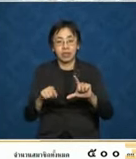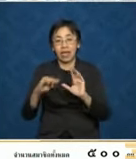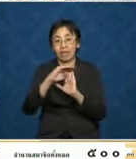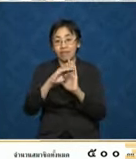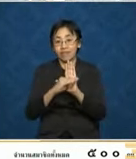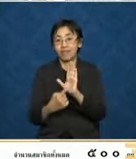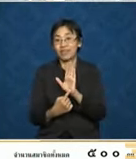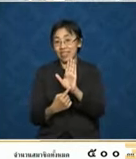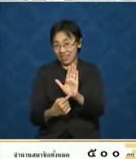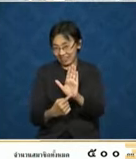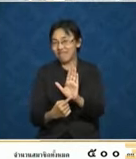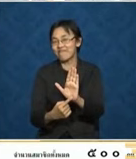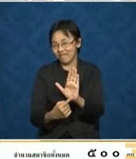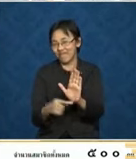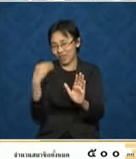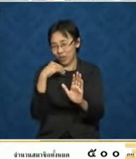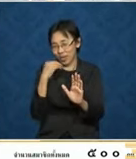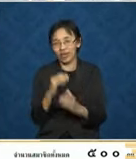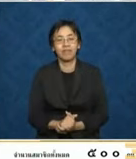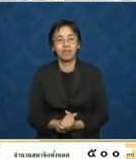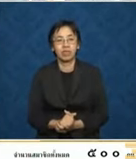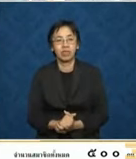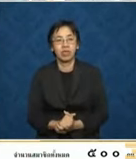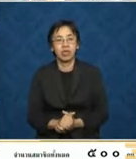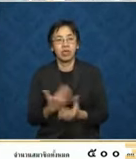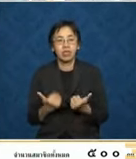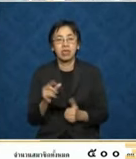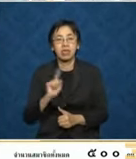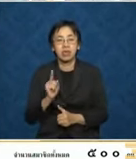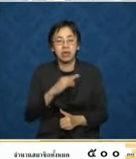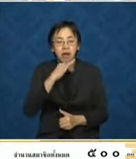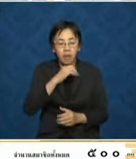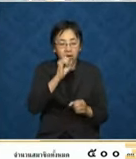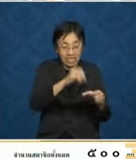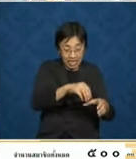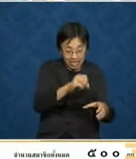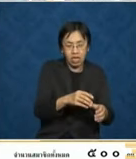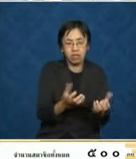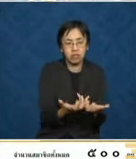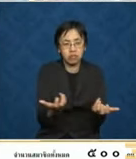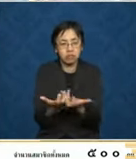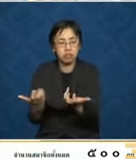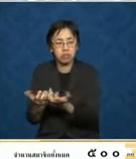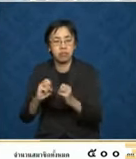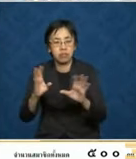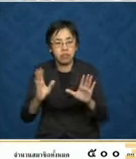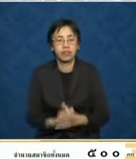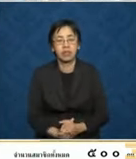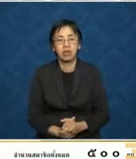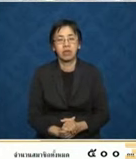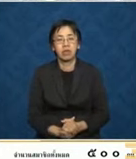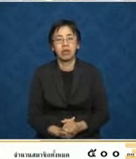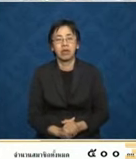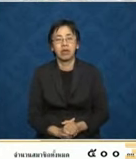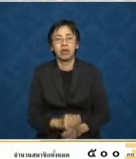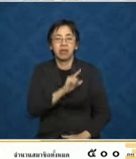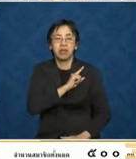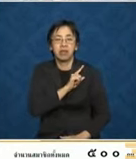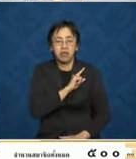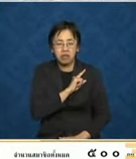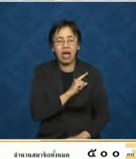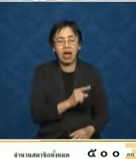เสมอครับทางรอดเดียวที่เราเหลืออยู่ครับคือการคัดแยกขยะที่ต้นทางแม้จะบอกว่าการสร้างวินัยในการ